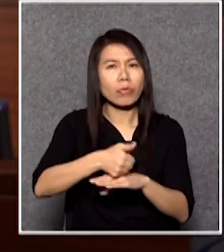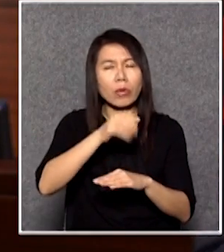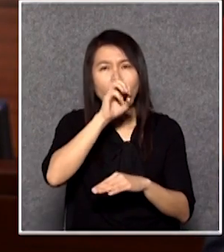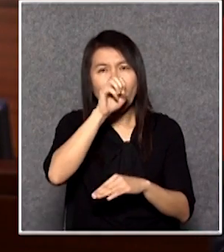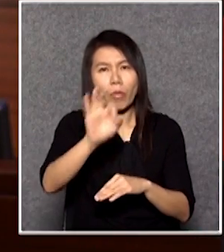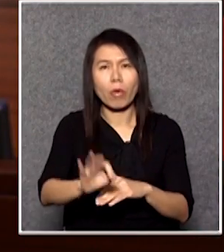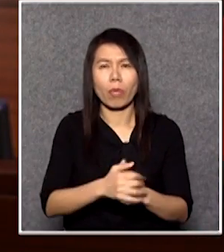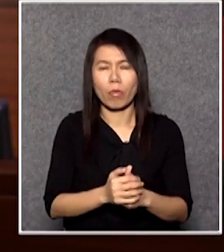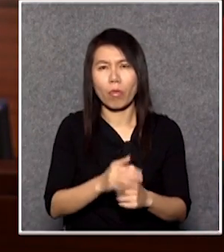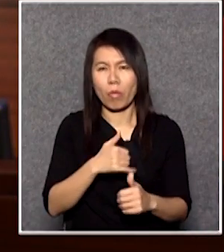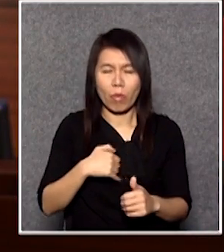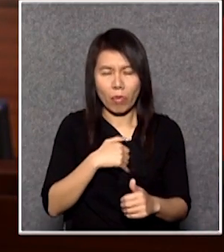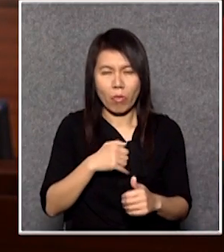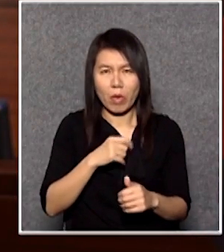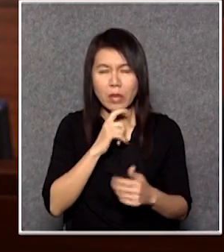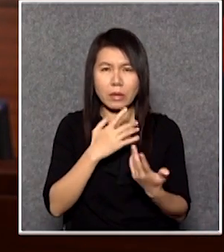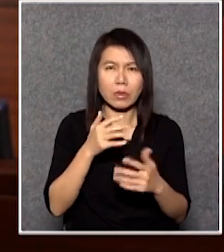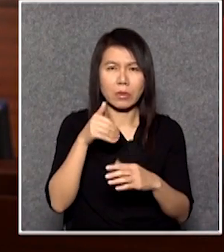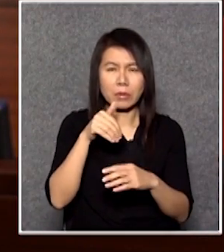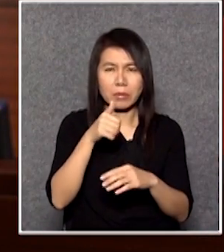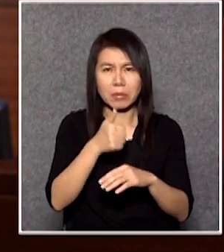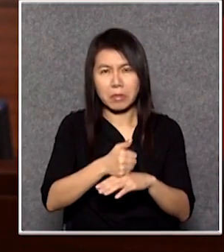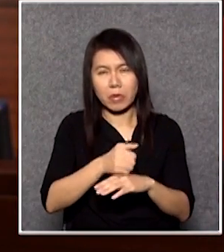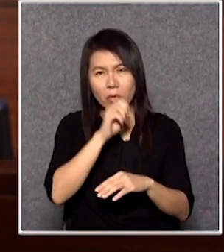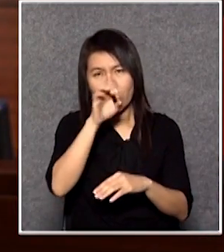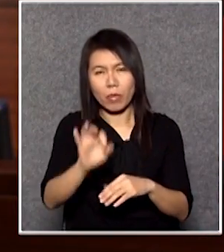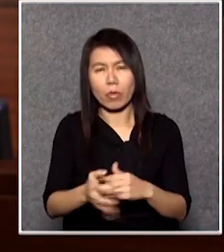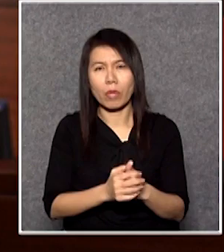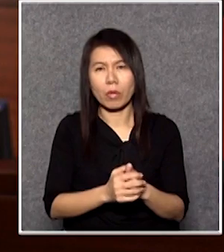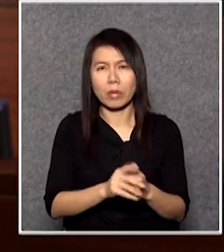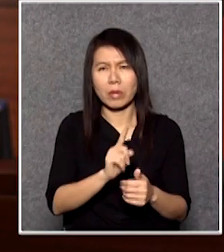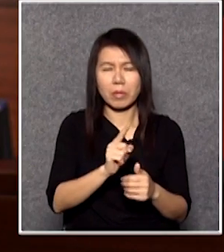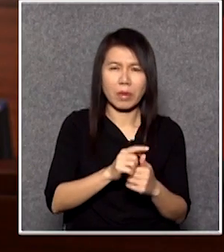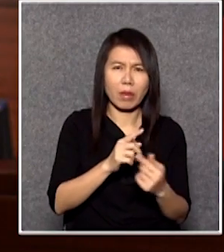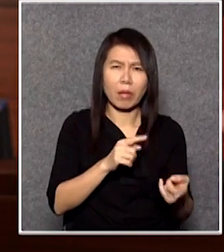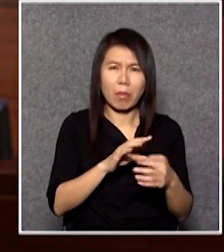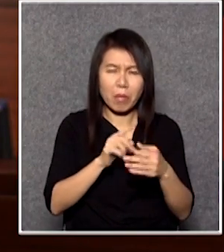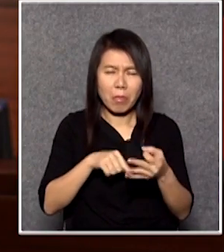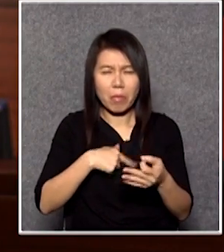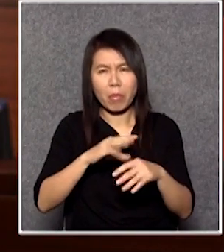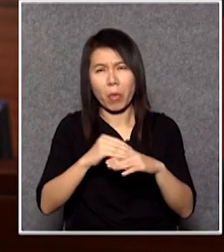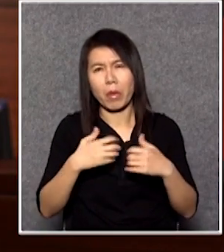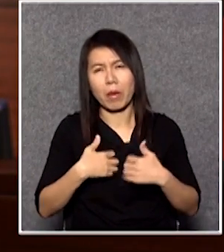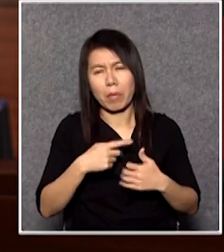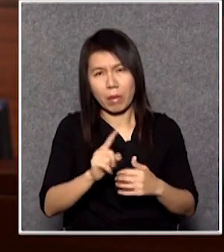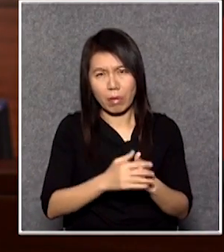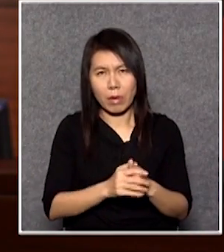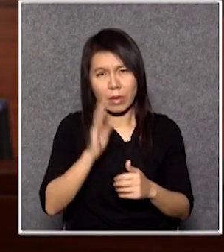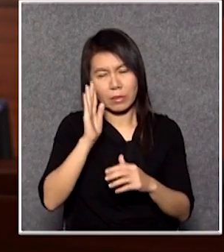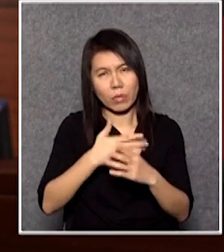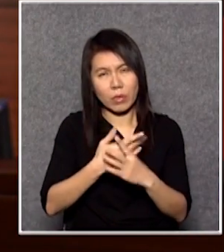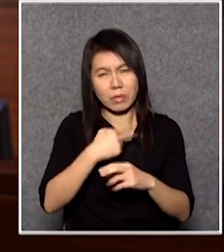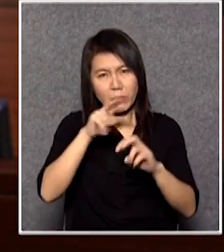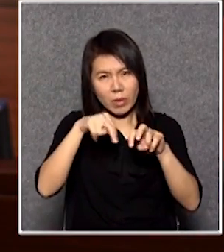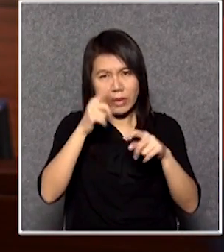懷疑係受害者唔出嚟講，咁點解毛孟靜人哋皇帝唔急佢太監急？就是因為他想追求真相，如